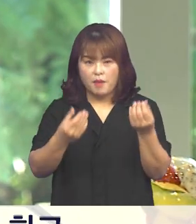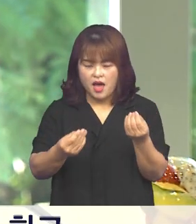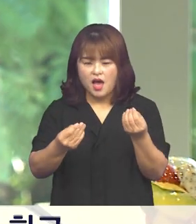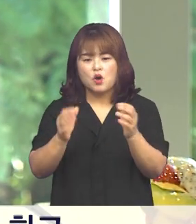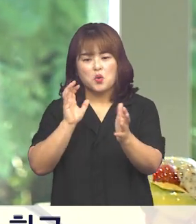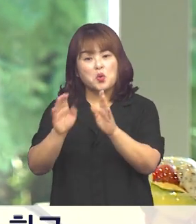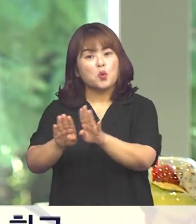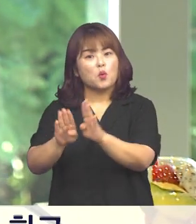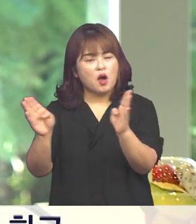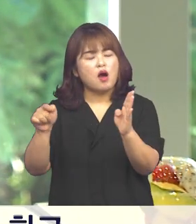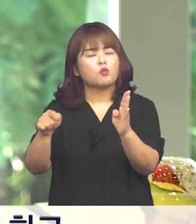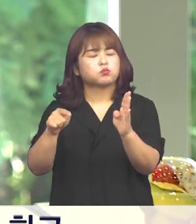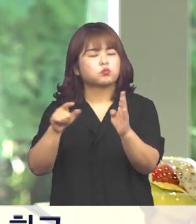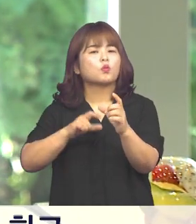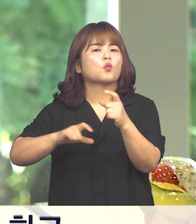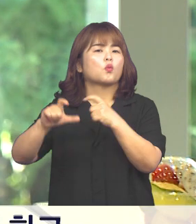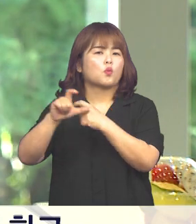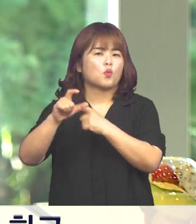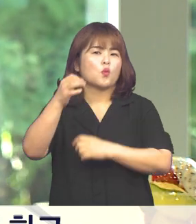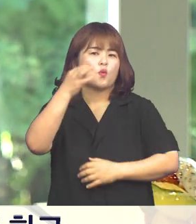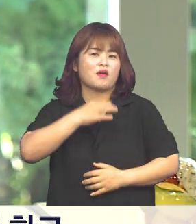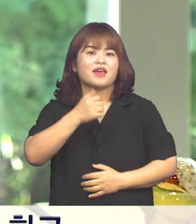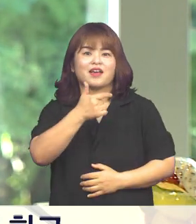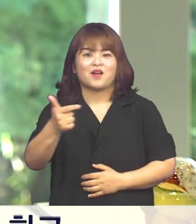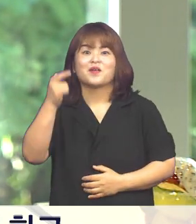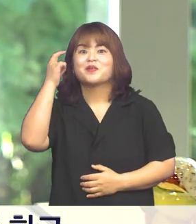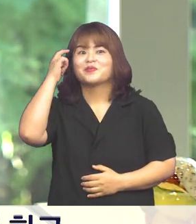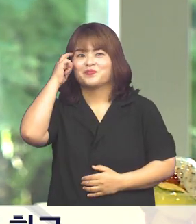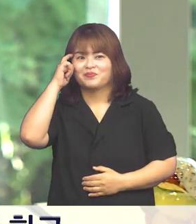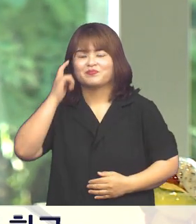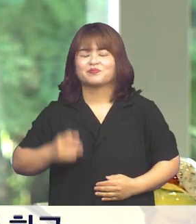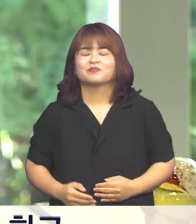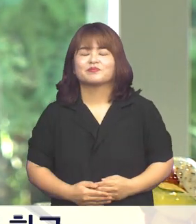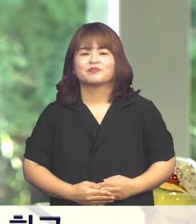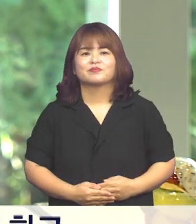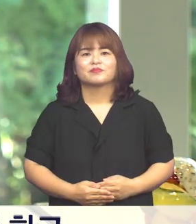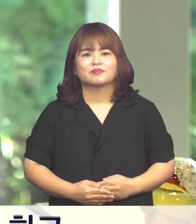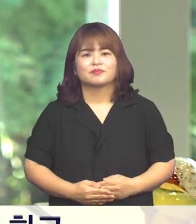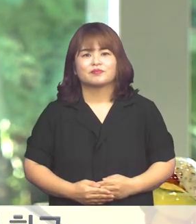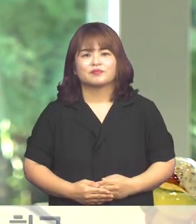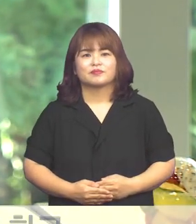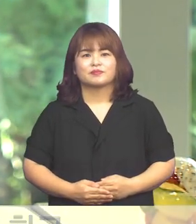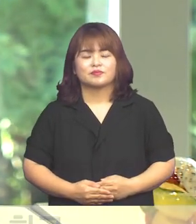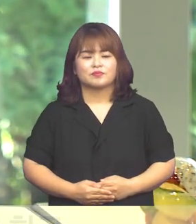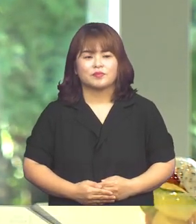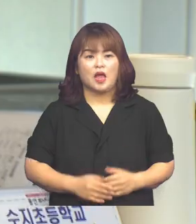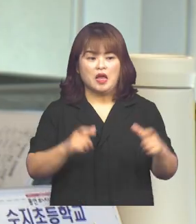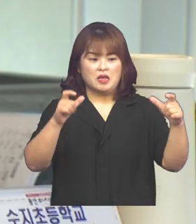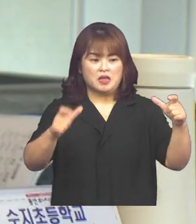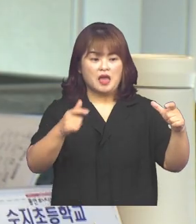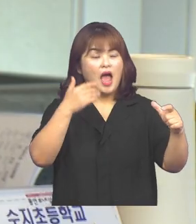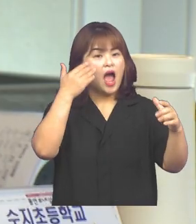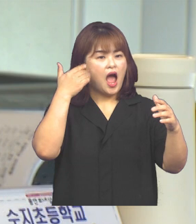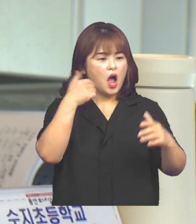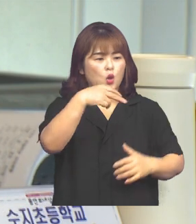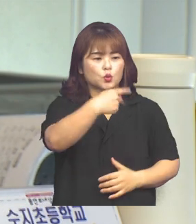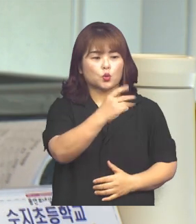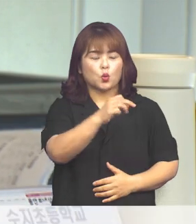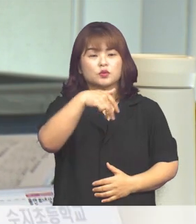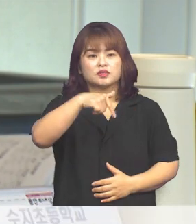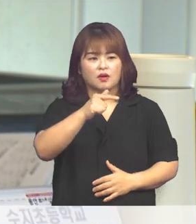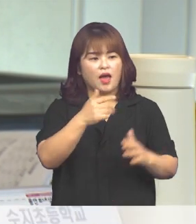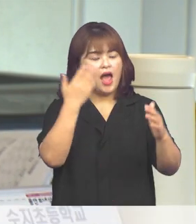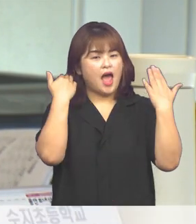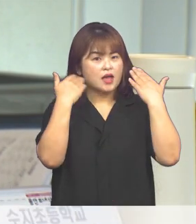또 간담회를 진행하니까 역시 좀 효율적이라고 생각을 했습니다. 동천초 학부모